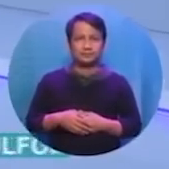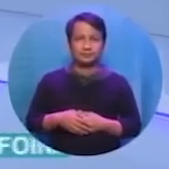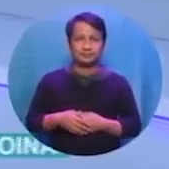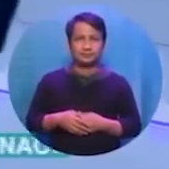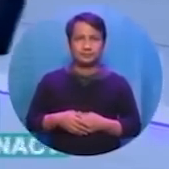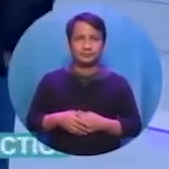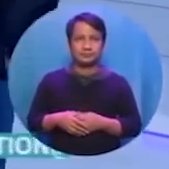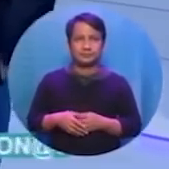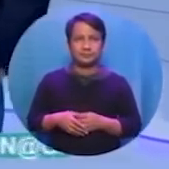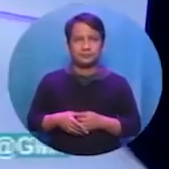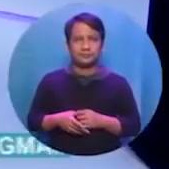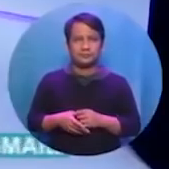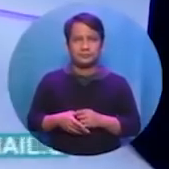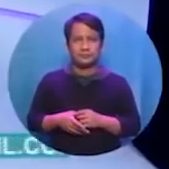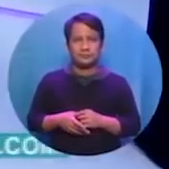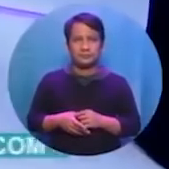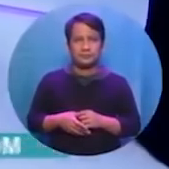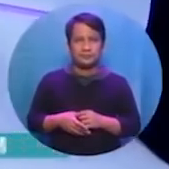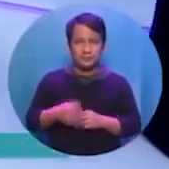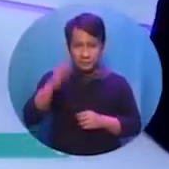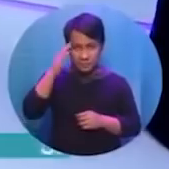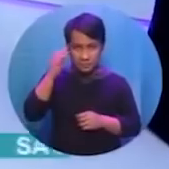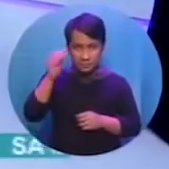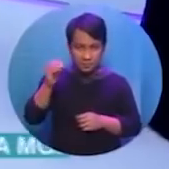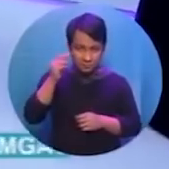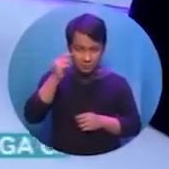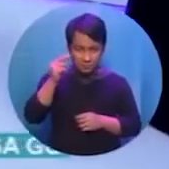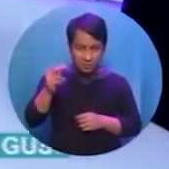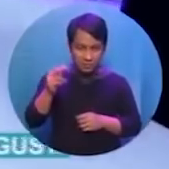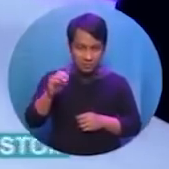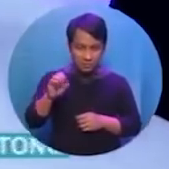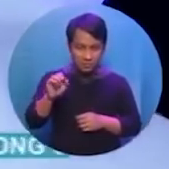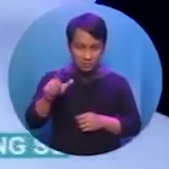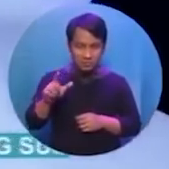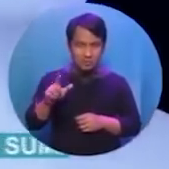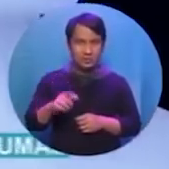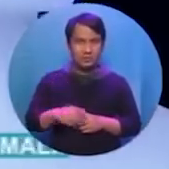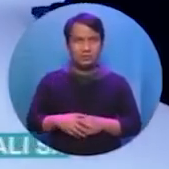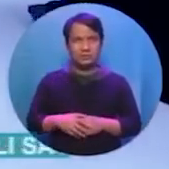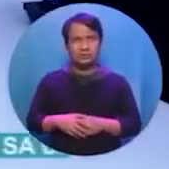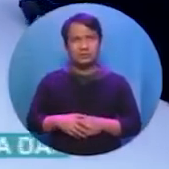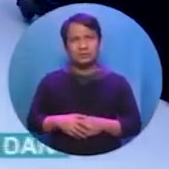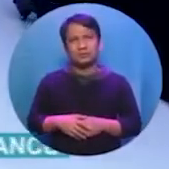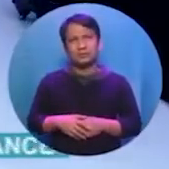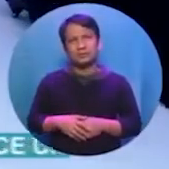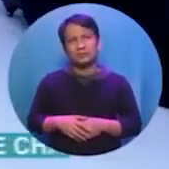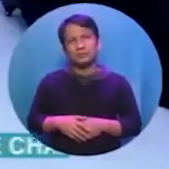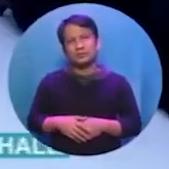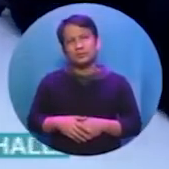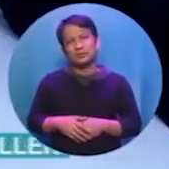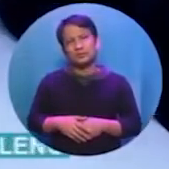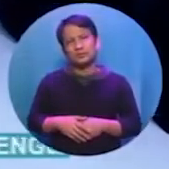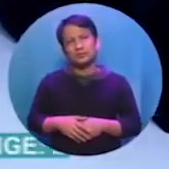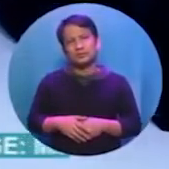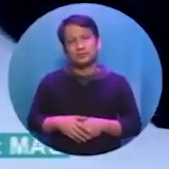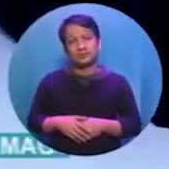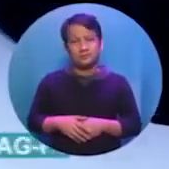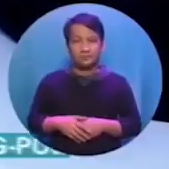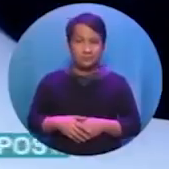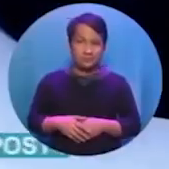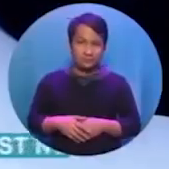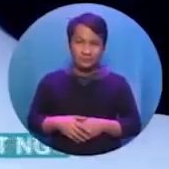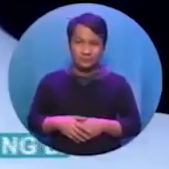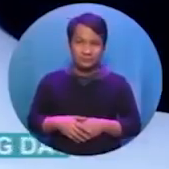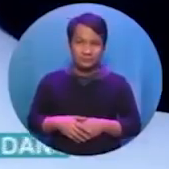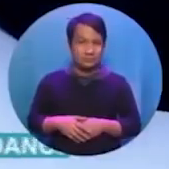fire. Hello, Nel. Have dialed is either unattended or out of coverage area.